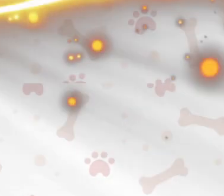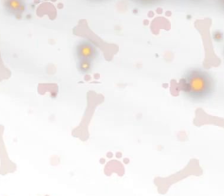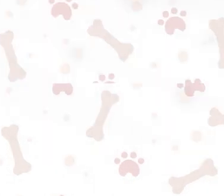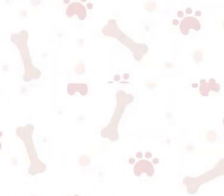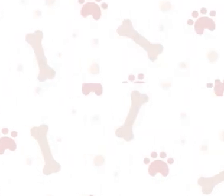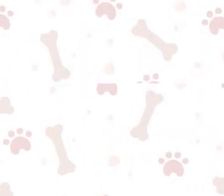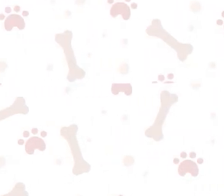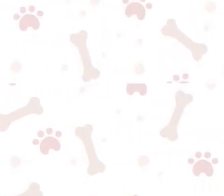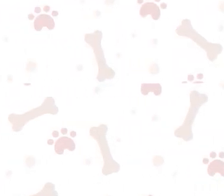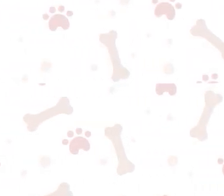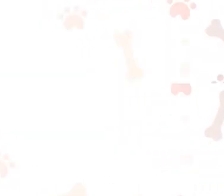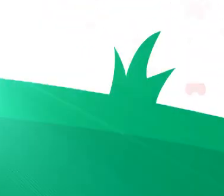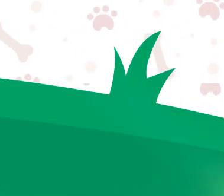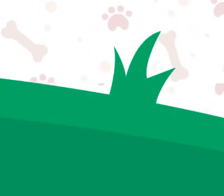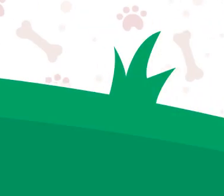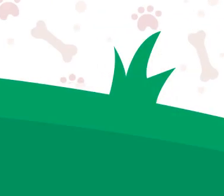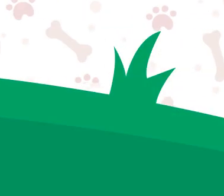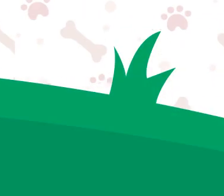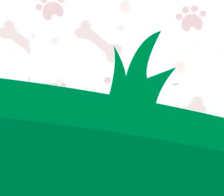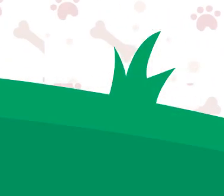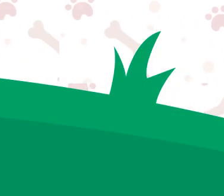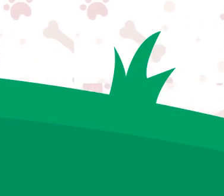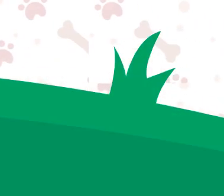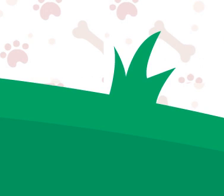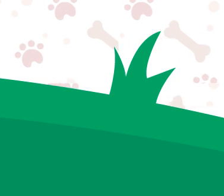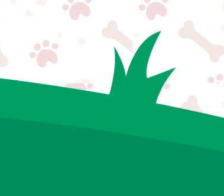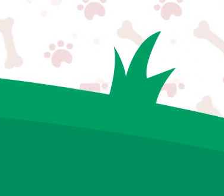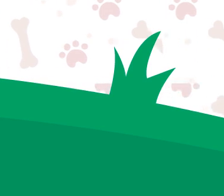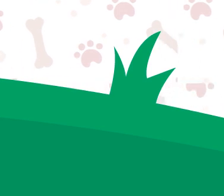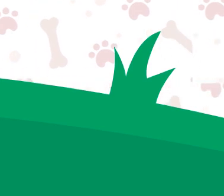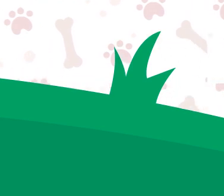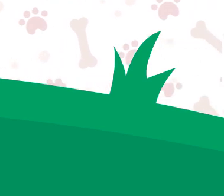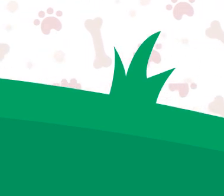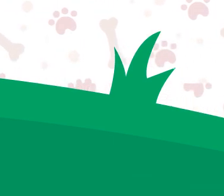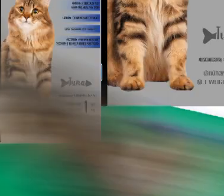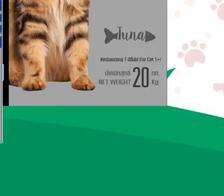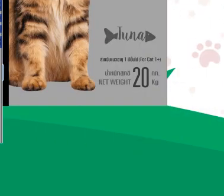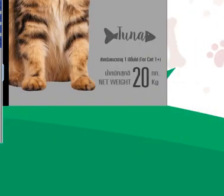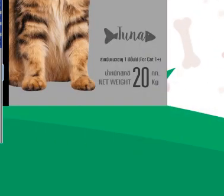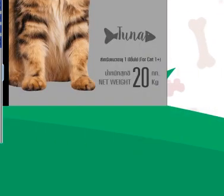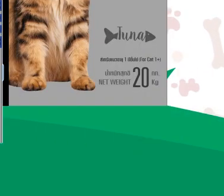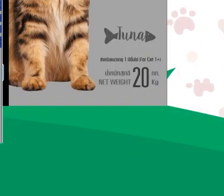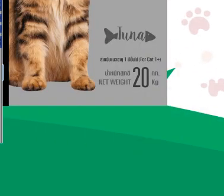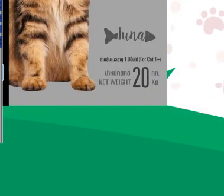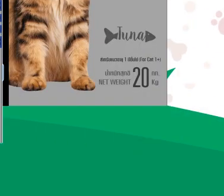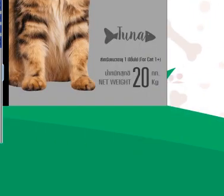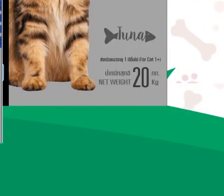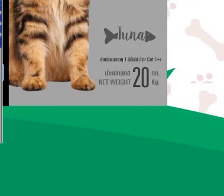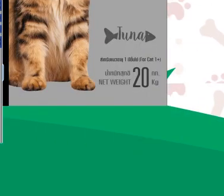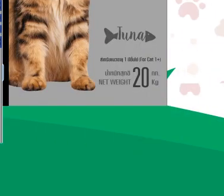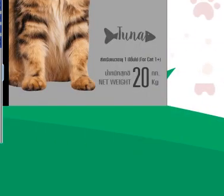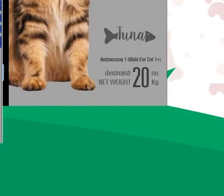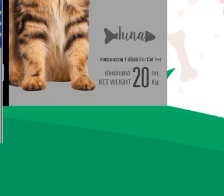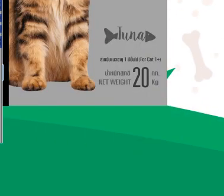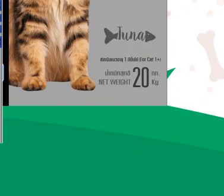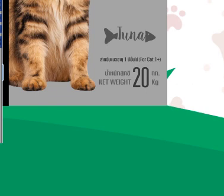บริษัทคิตตี้และประเทศไทยจำกัดผู้จัดจำหน่ายอาหารสุนัขปันแม็กครบถ้วนโภชนาการทุกเม็ดคือความอร่อยอาหารแมวแม็กแคทฟู้ดอาหารแมวสุดความ